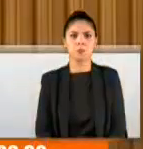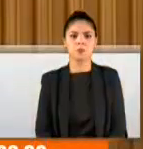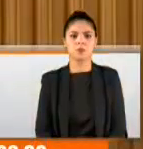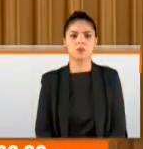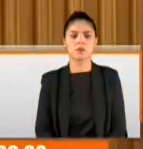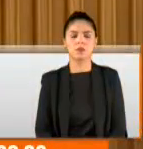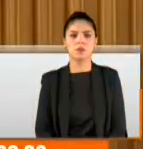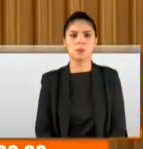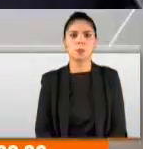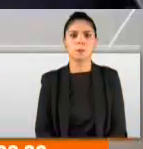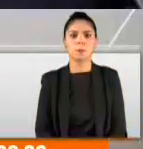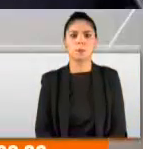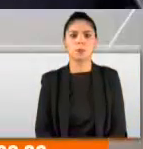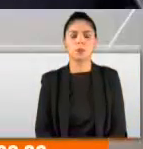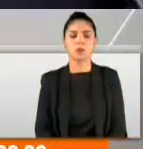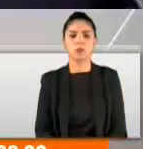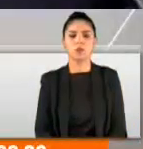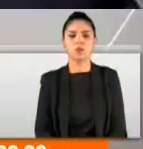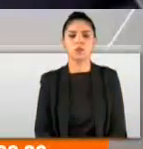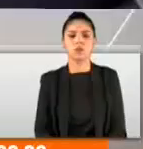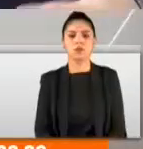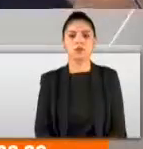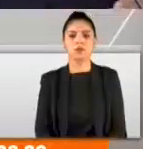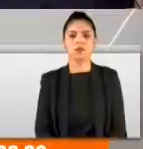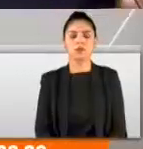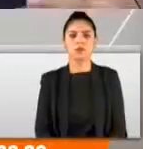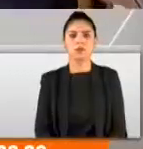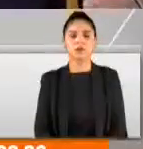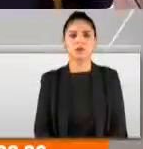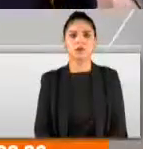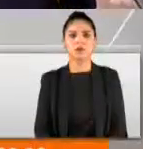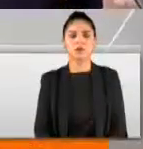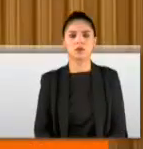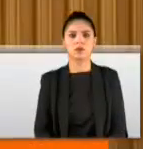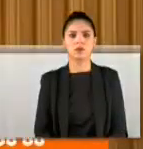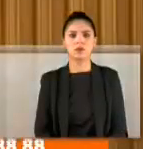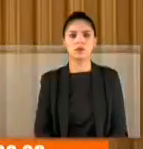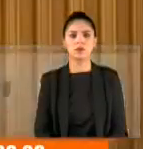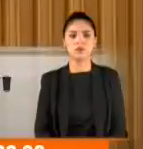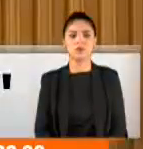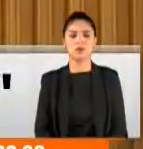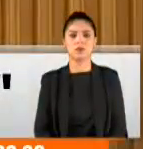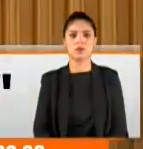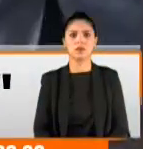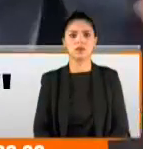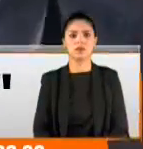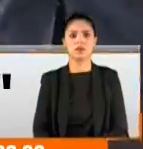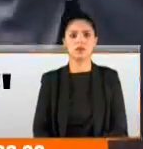Niye 6 yıl beklediniz? Acaba biz Millet İttifakı'nı nasıl dağıtırız? Böyle bir hinliğin